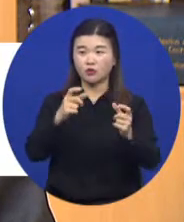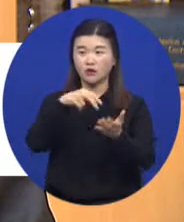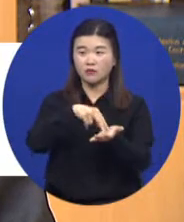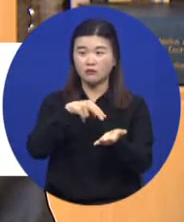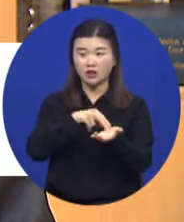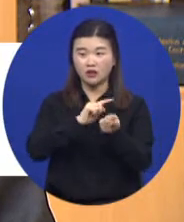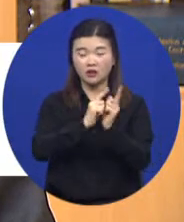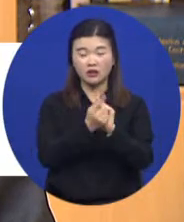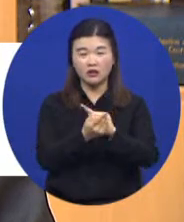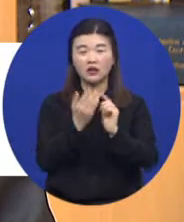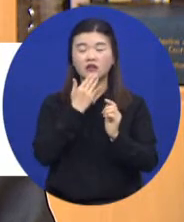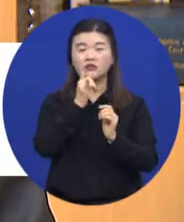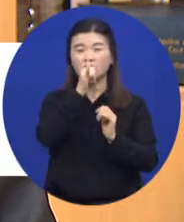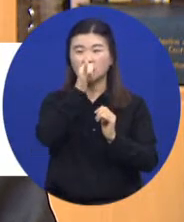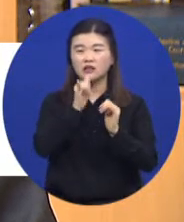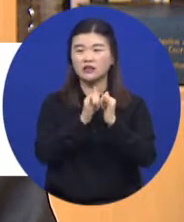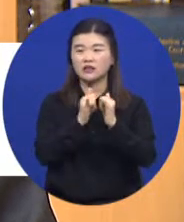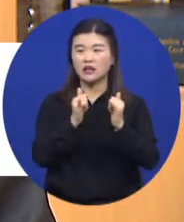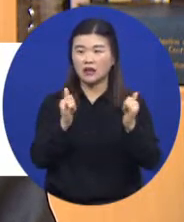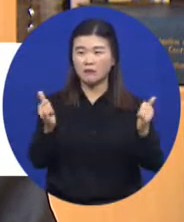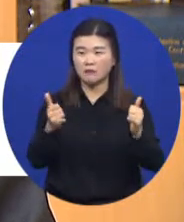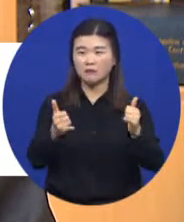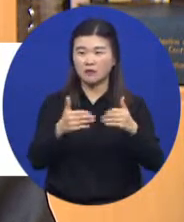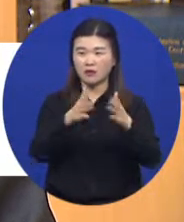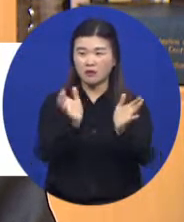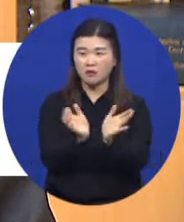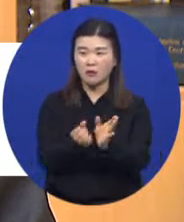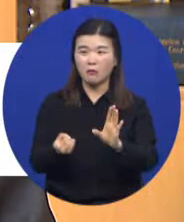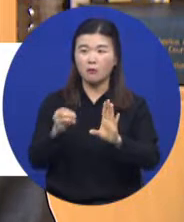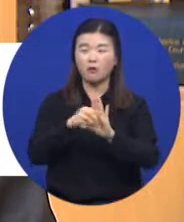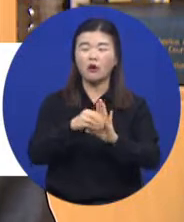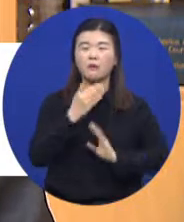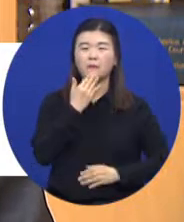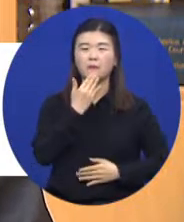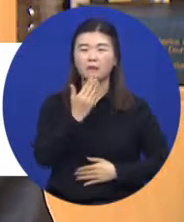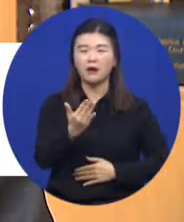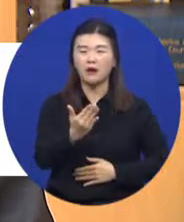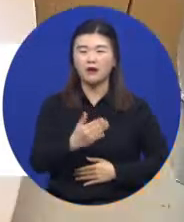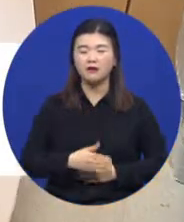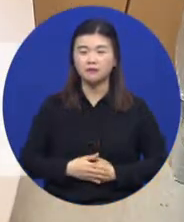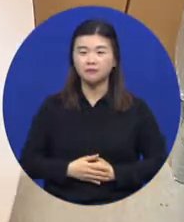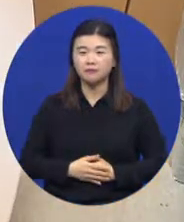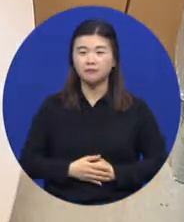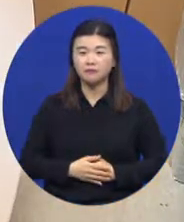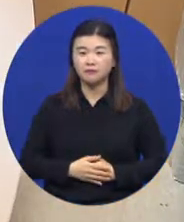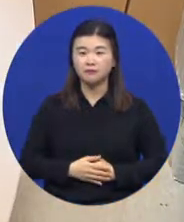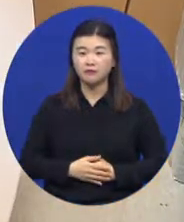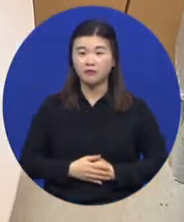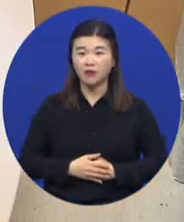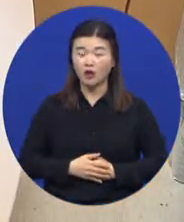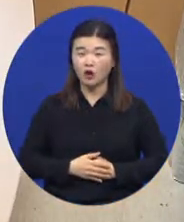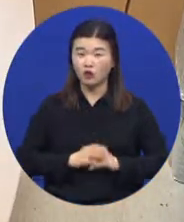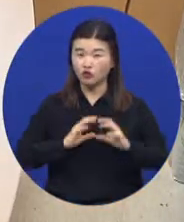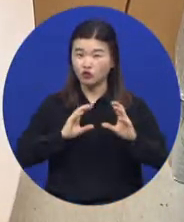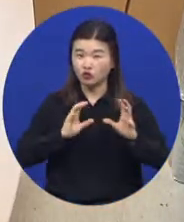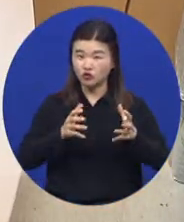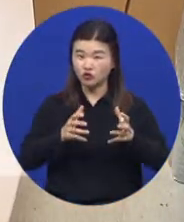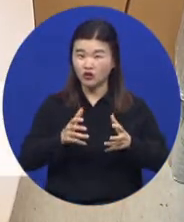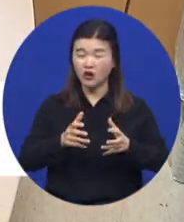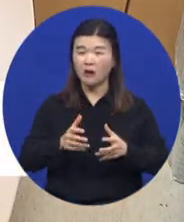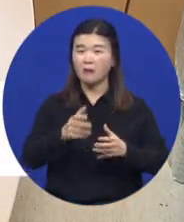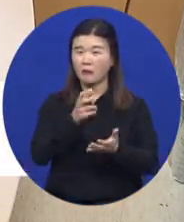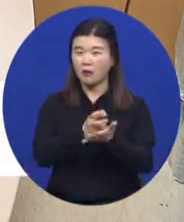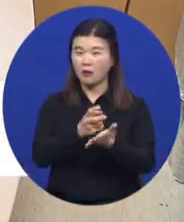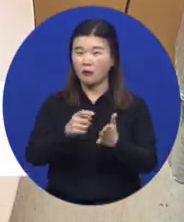제주도의 그 입장을 대변할 수 있는 분이 그 팀에 들어갈 수는 있겠죠. 국내 법원에 제소하는